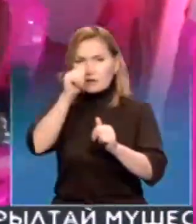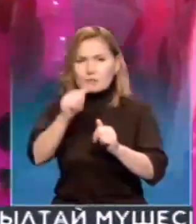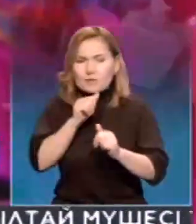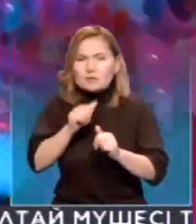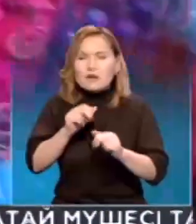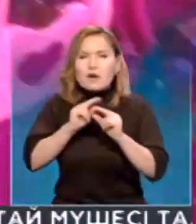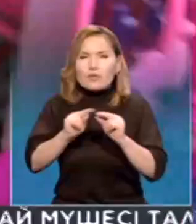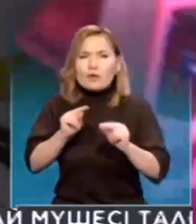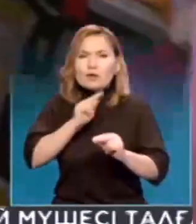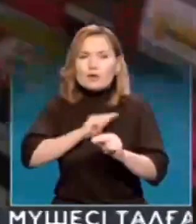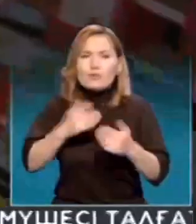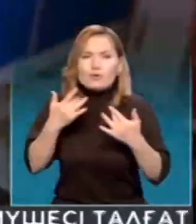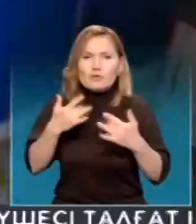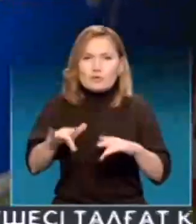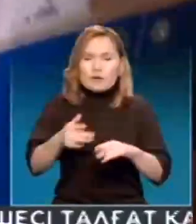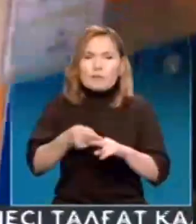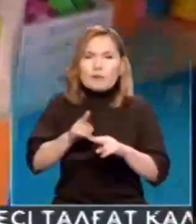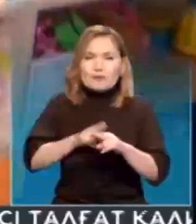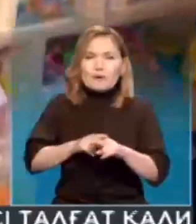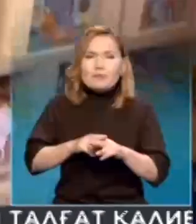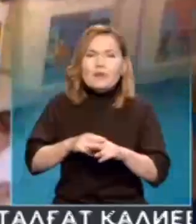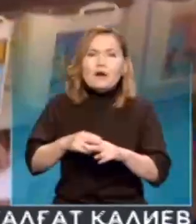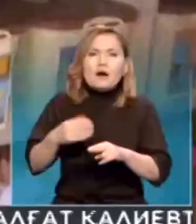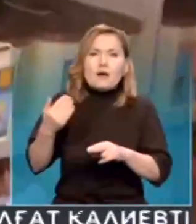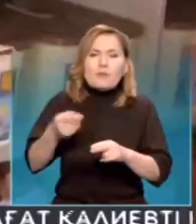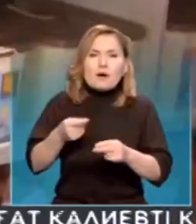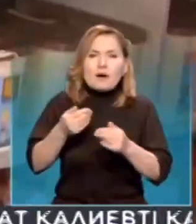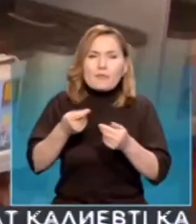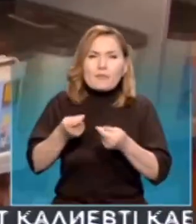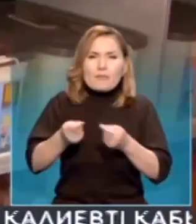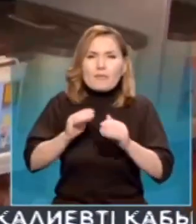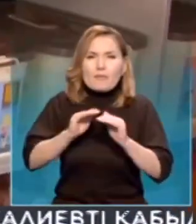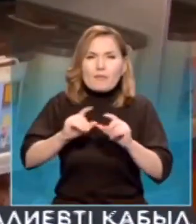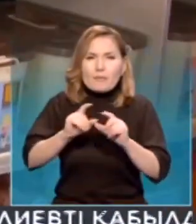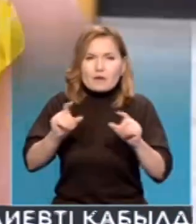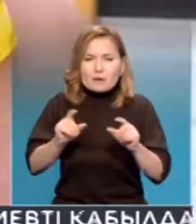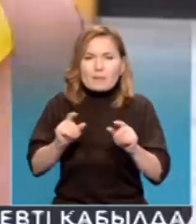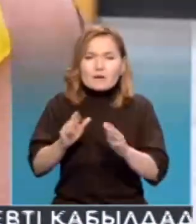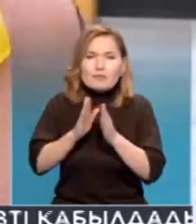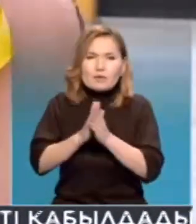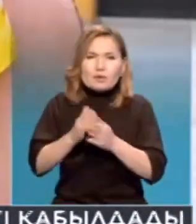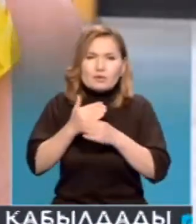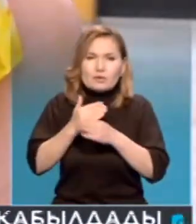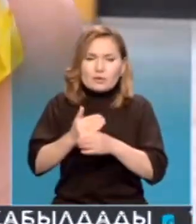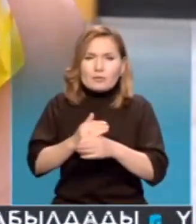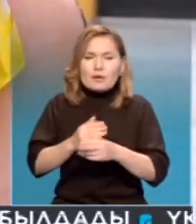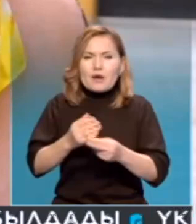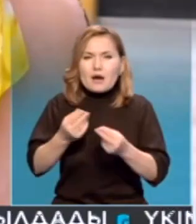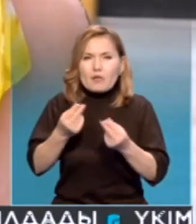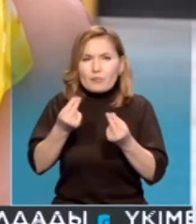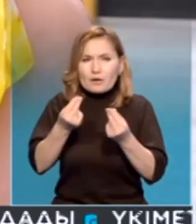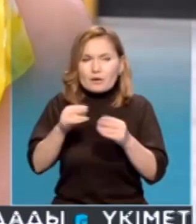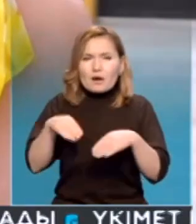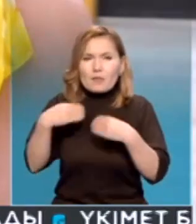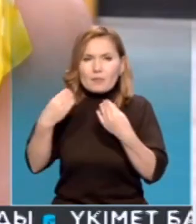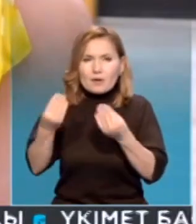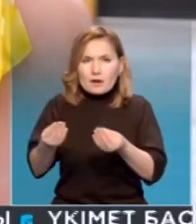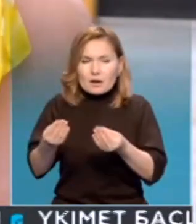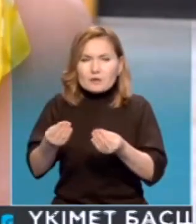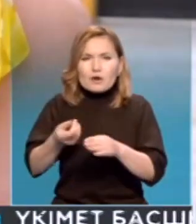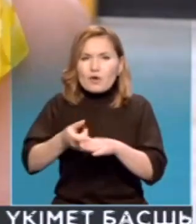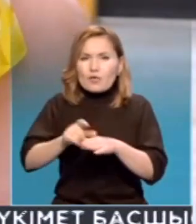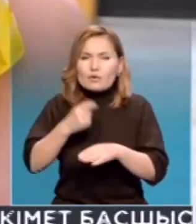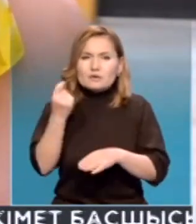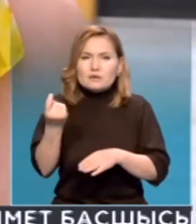отырады. Жаңа маман іздеуден шаршаған балабақша басшысы мемлекет осыған назар аударса екен дейді. Бөлінген қаржының аздығынан біз барлығына